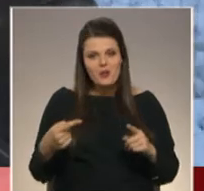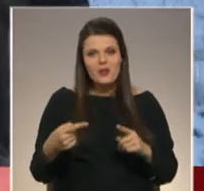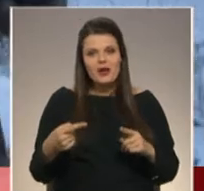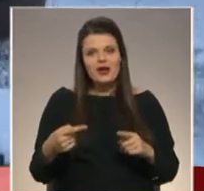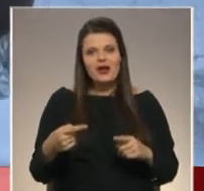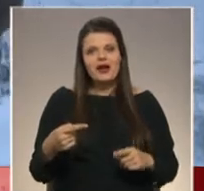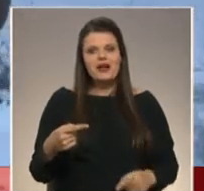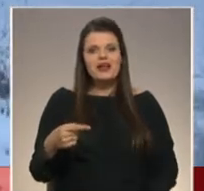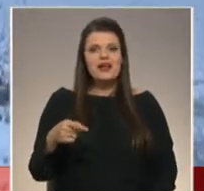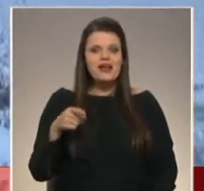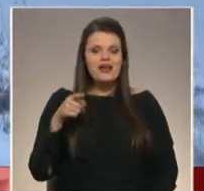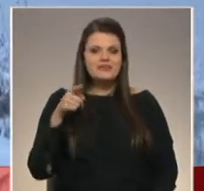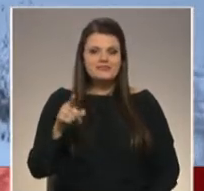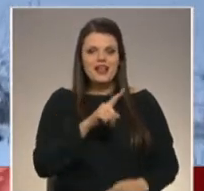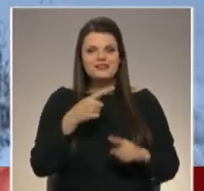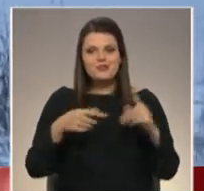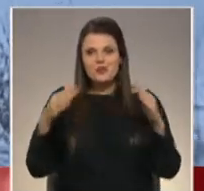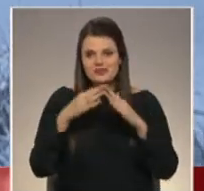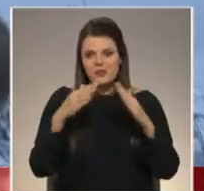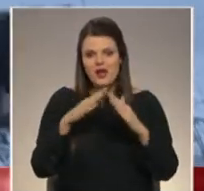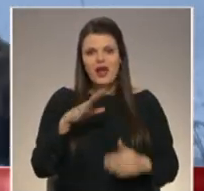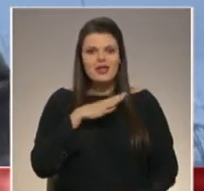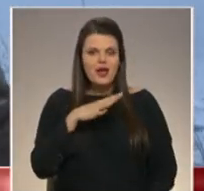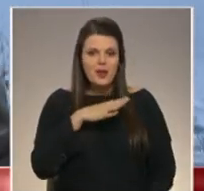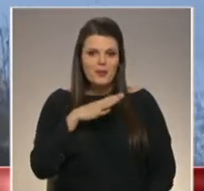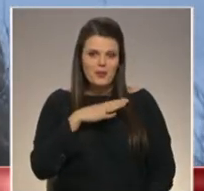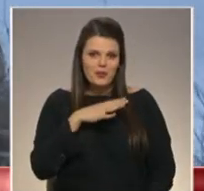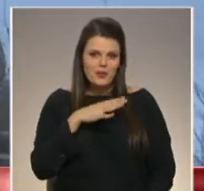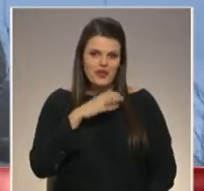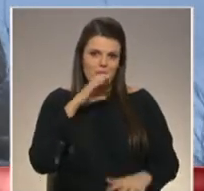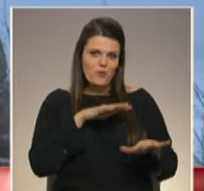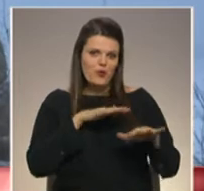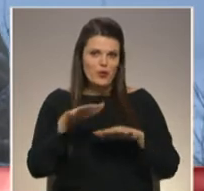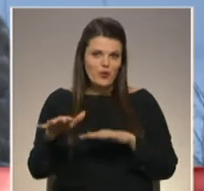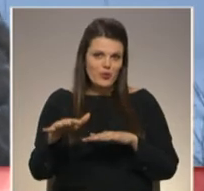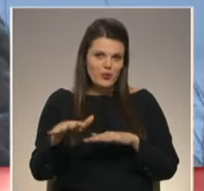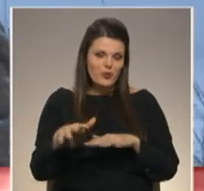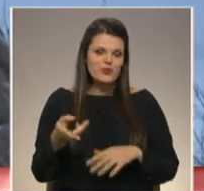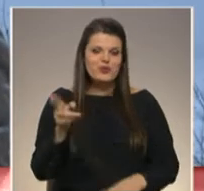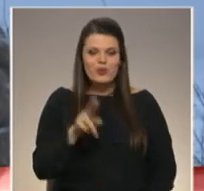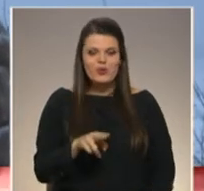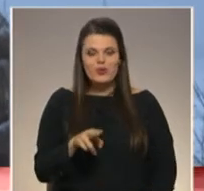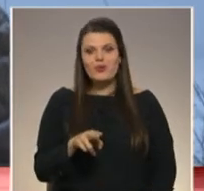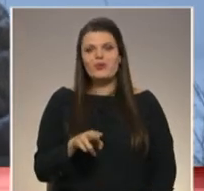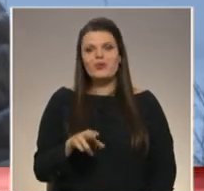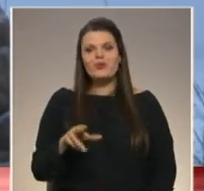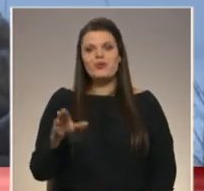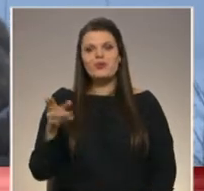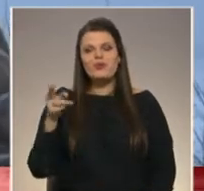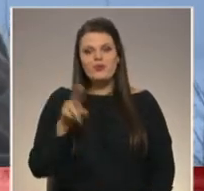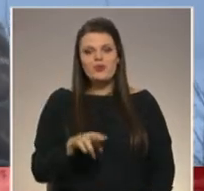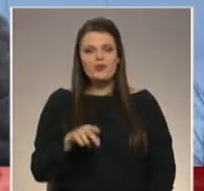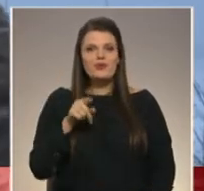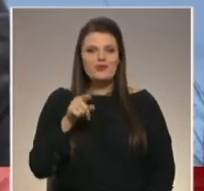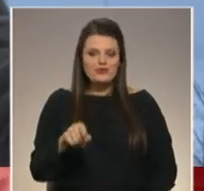tiska, i te liec puš mojam, uz kur bējam, вот, visi tie plūdi bija. I visi uz bieniņam salēdam versum,